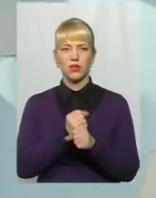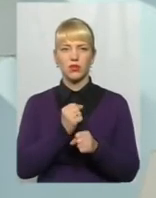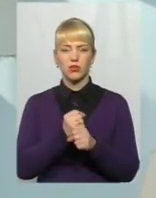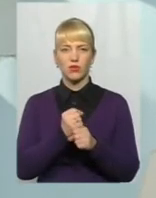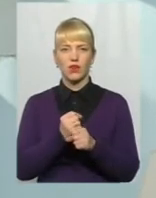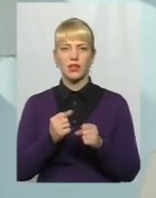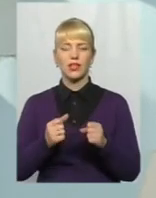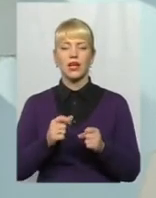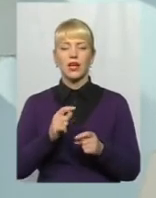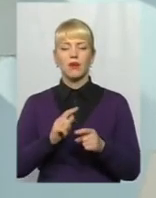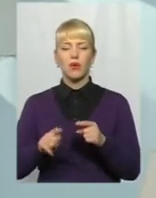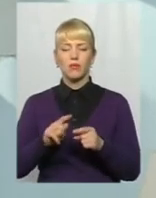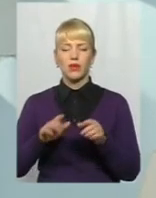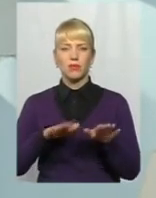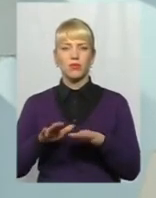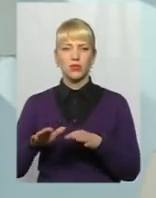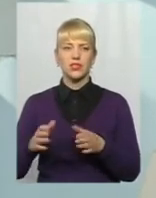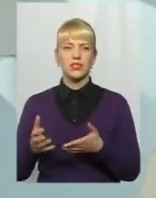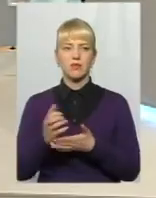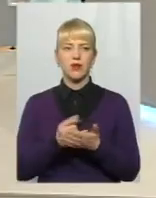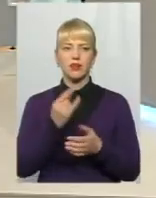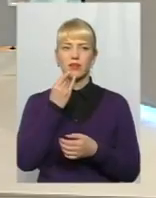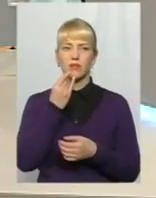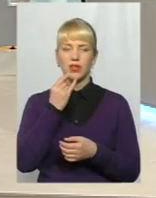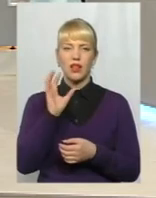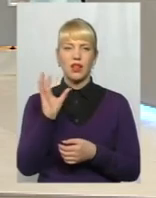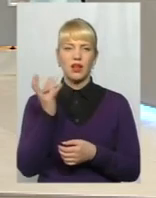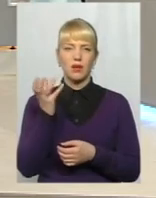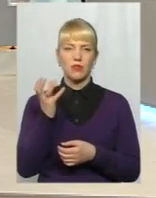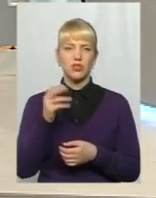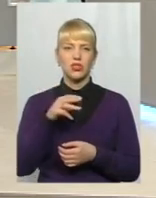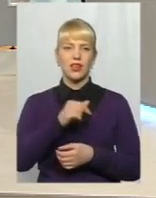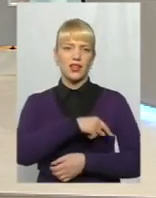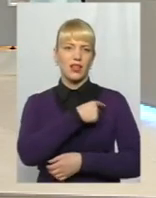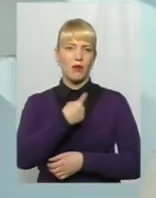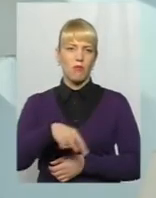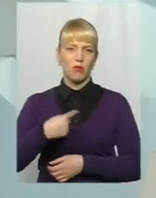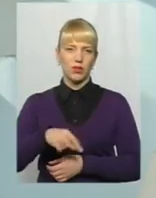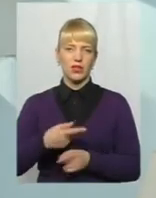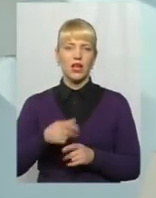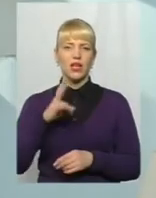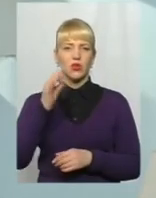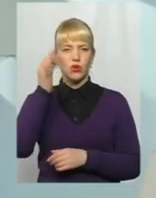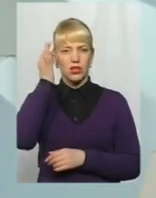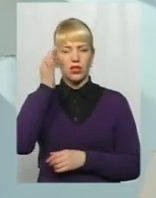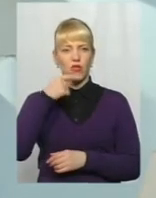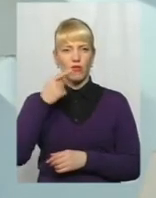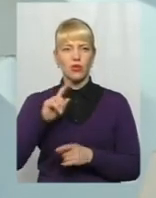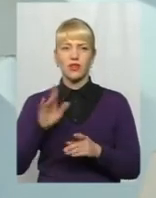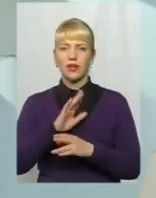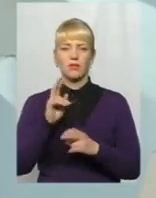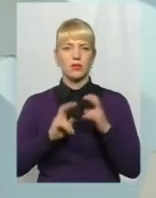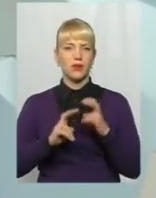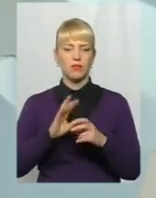збору небезпечних відходів від населення. Батарейки, люмінесцентні лампи. І термометри ртутні. І термометри. Так, але наголошую, що не підприємства,